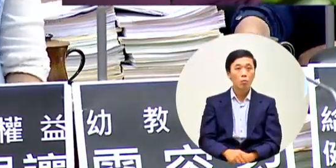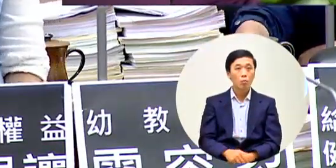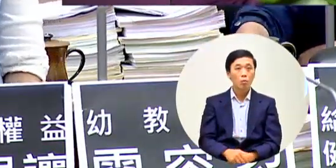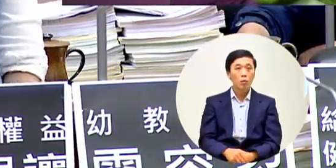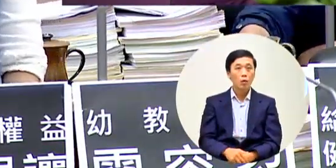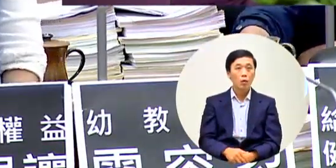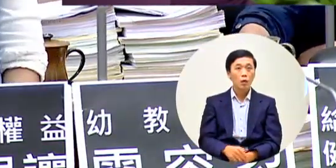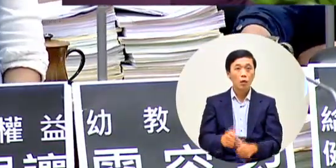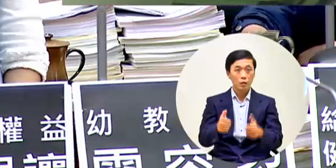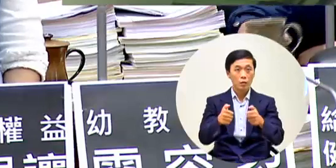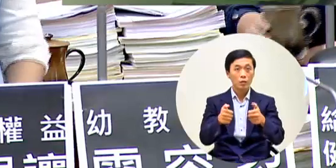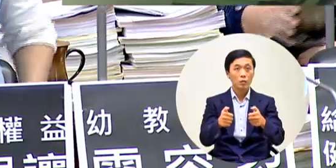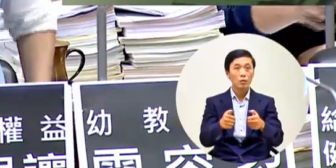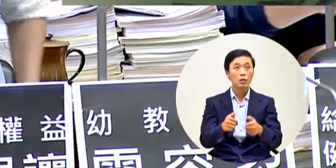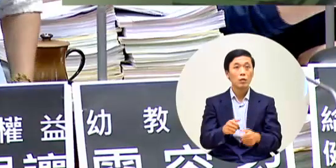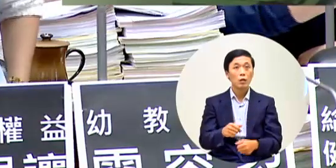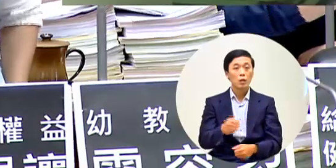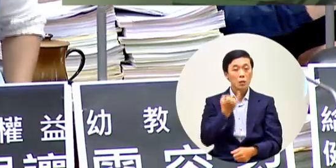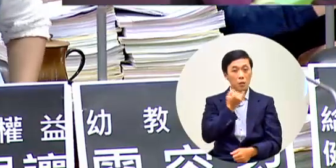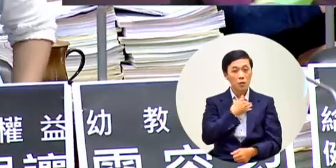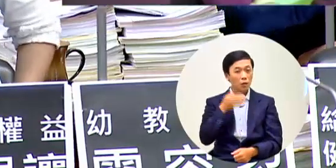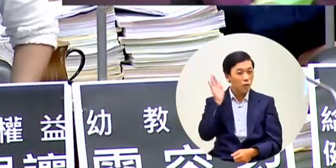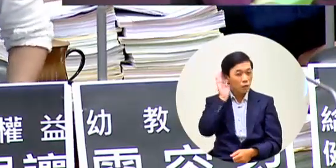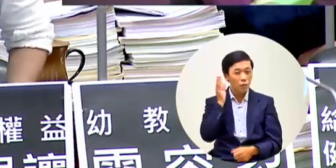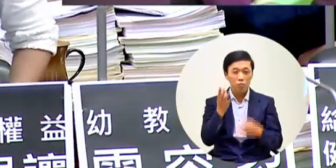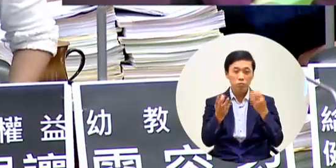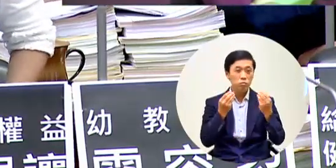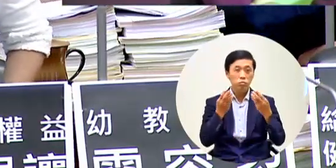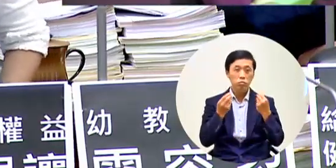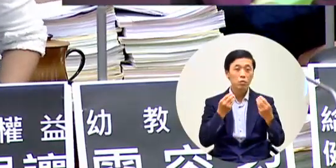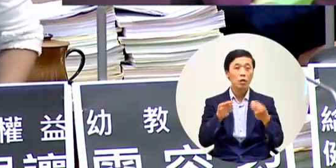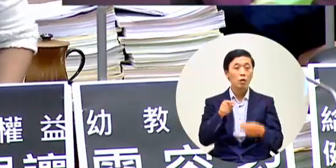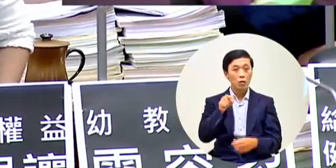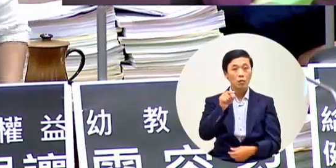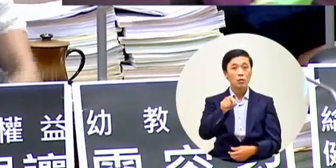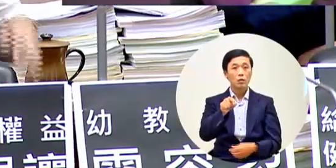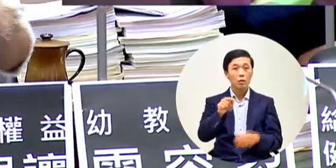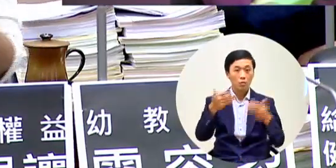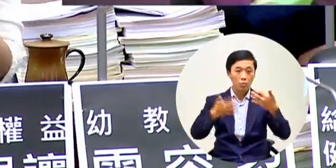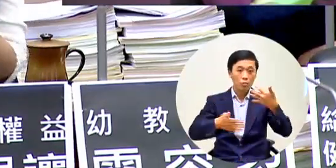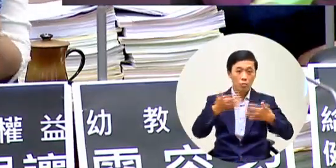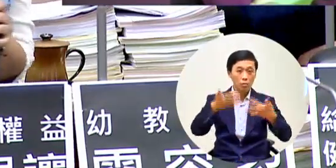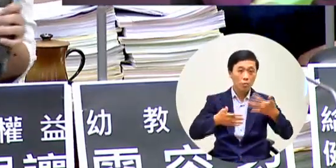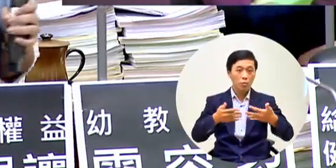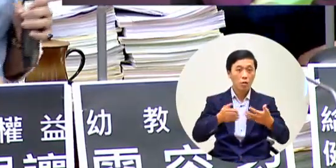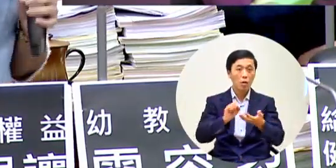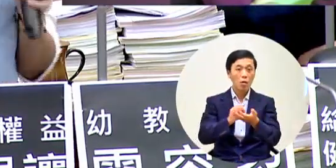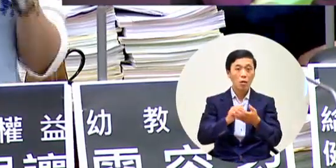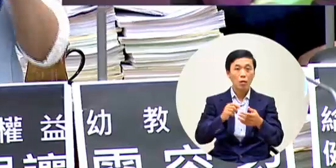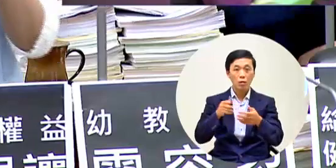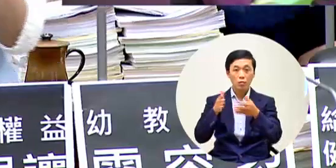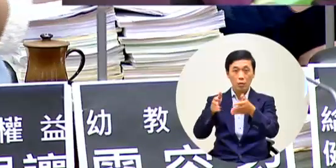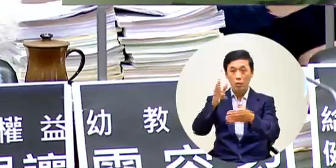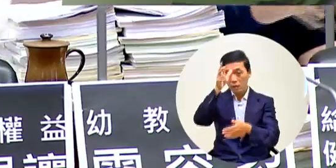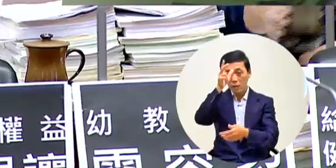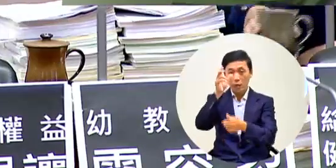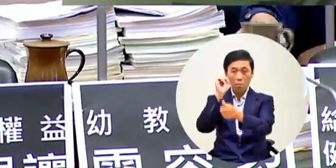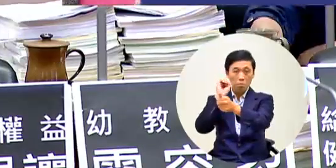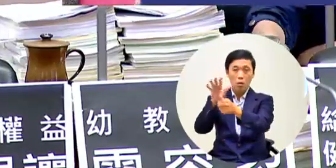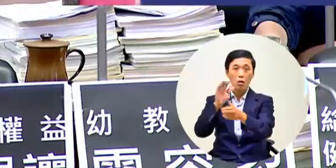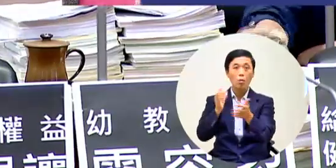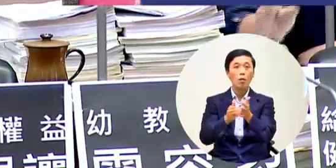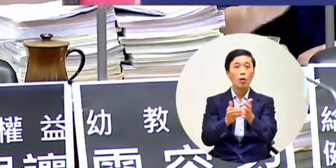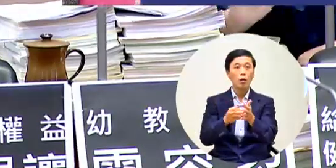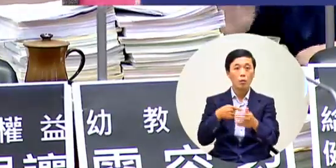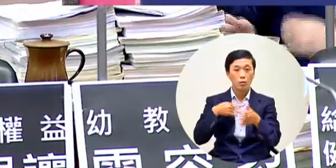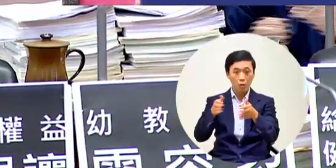好，谢谢哈。可能听不没有清楚，但是这些影片全部都已经报案了哈。那我把受虐